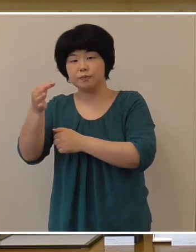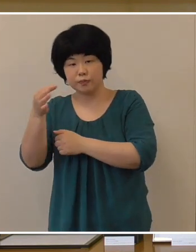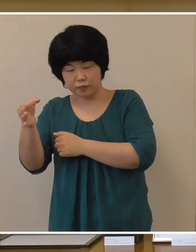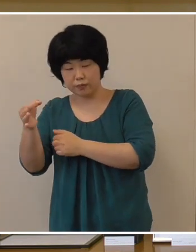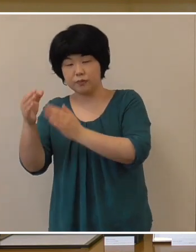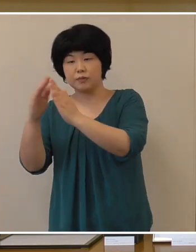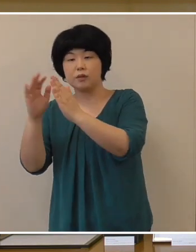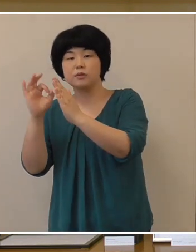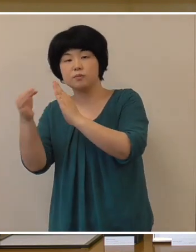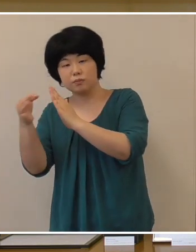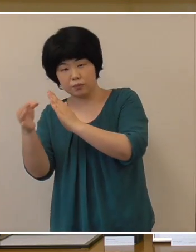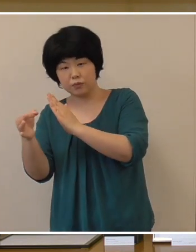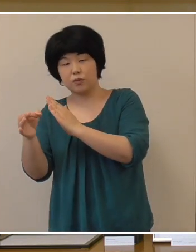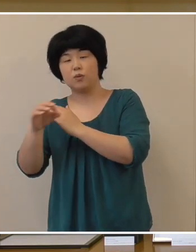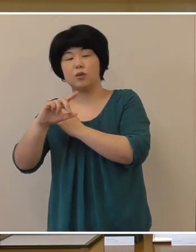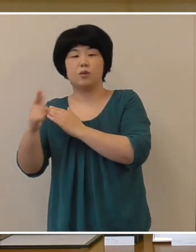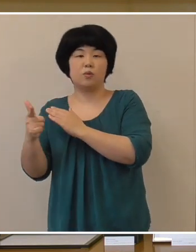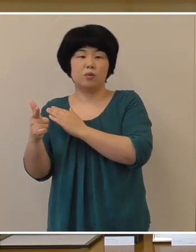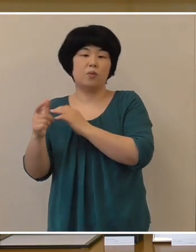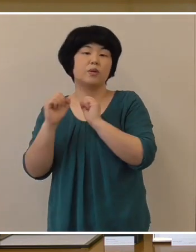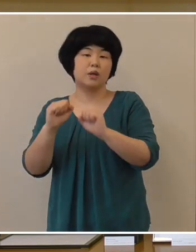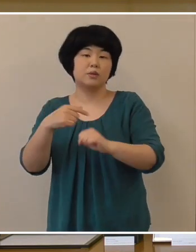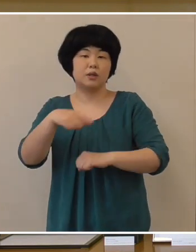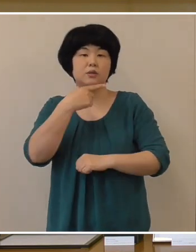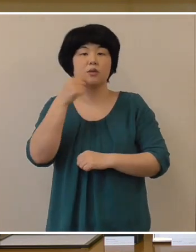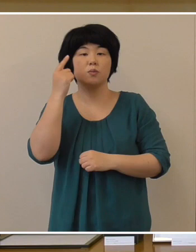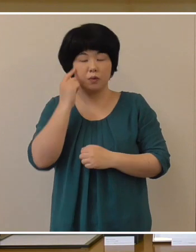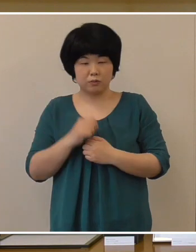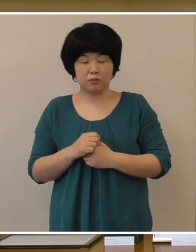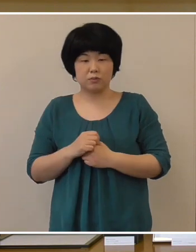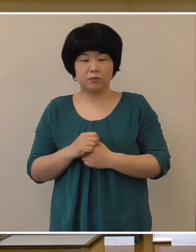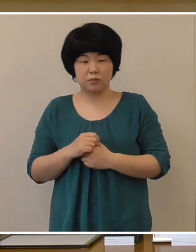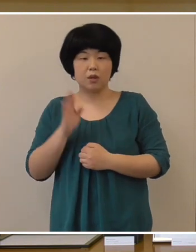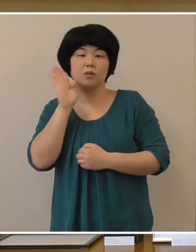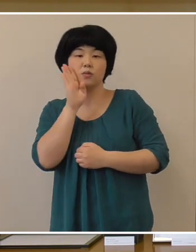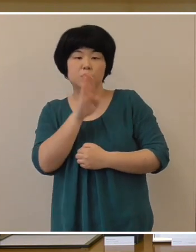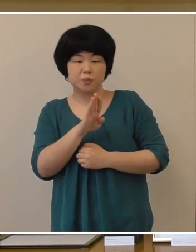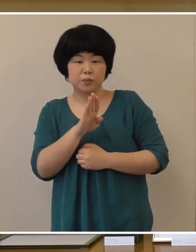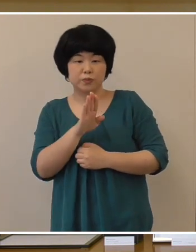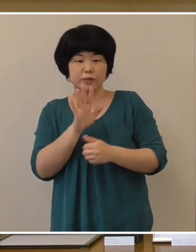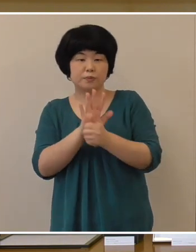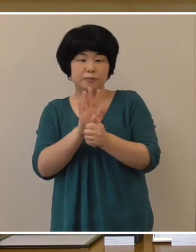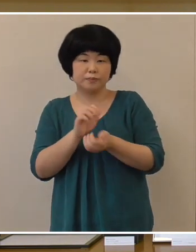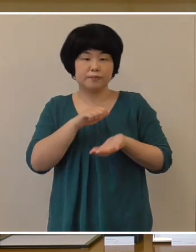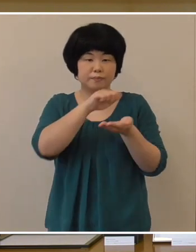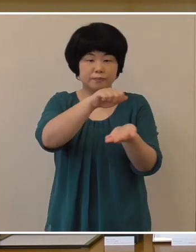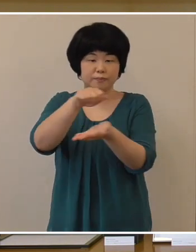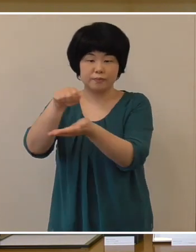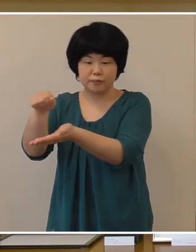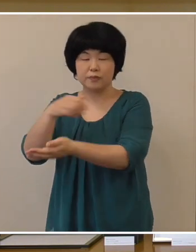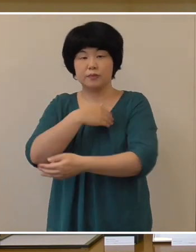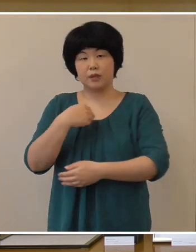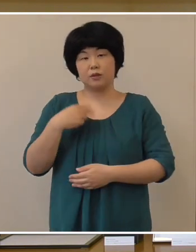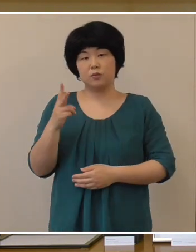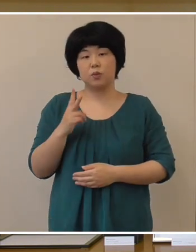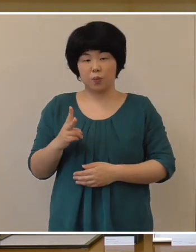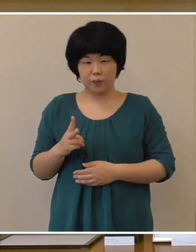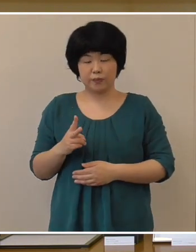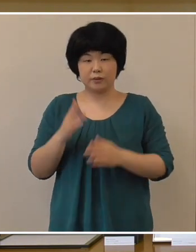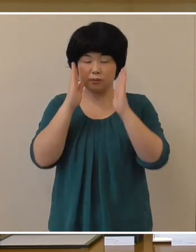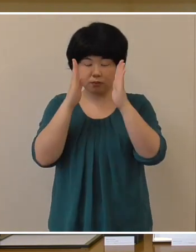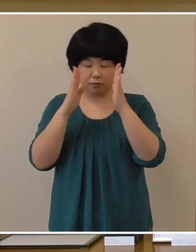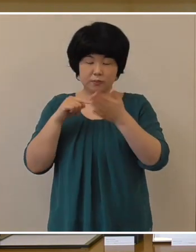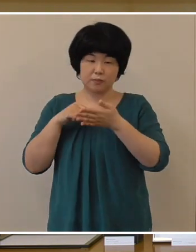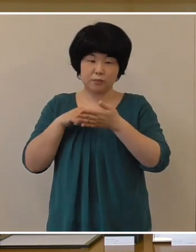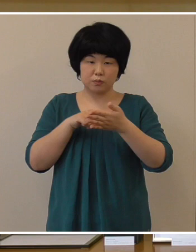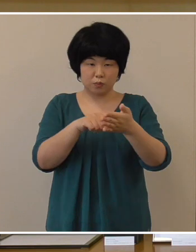など、さまざまな支援策を講じるとともに、そうした支援が皆様のお手元へ速やかに届くように、精一